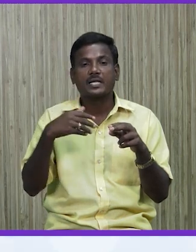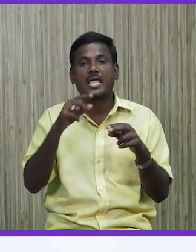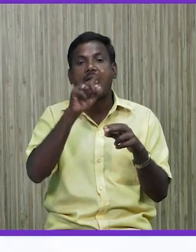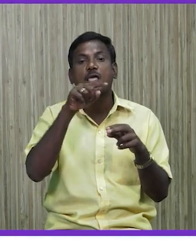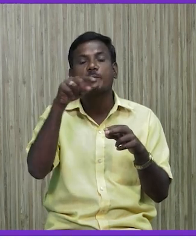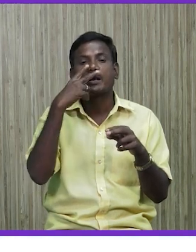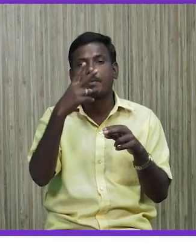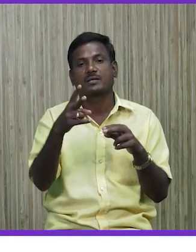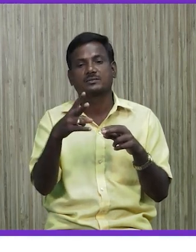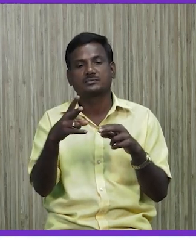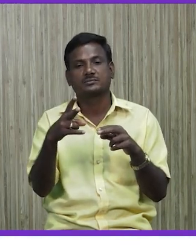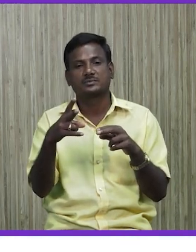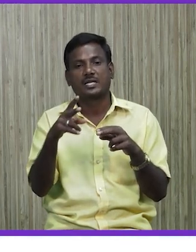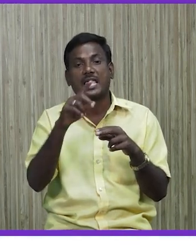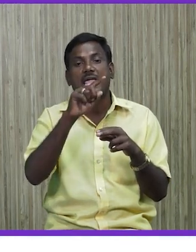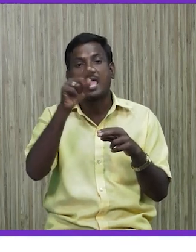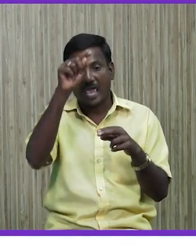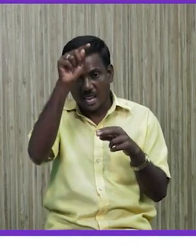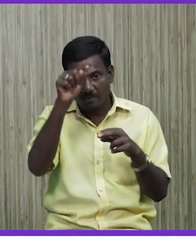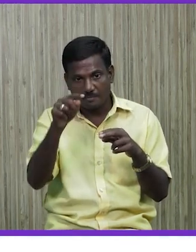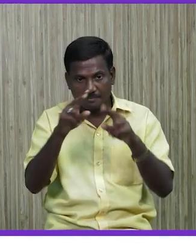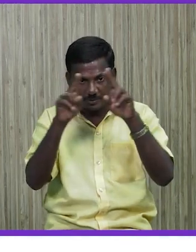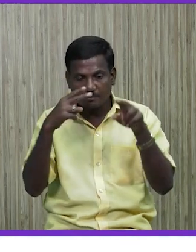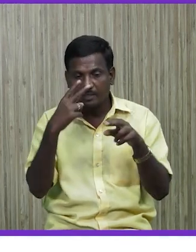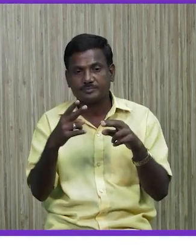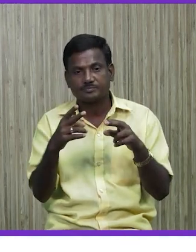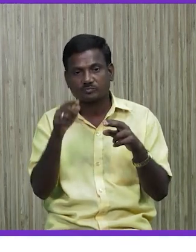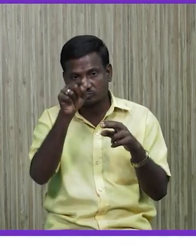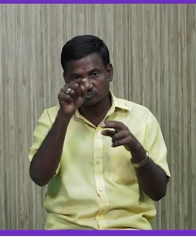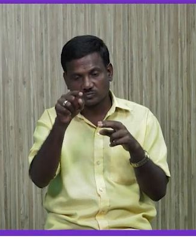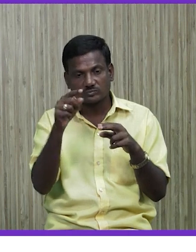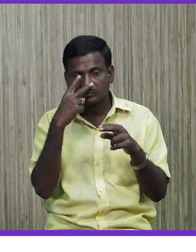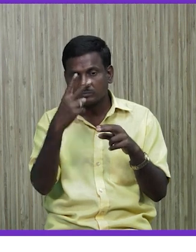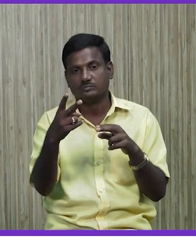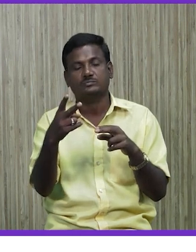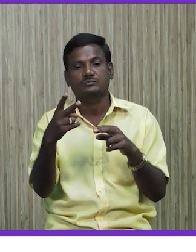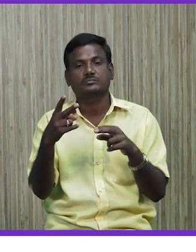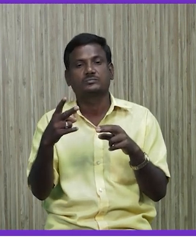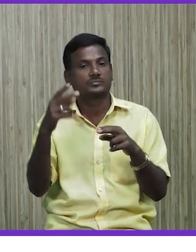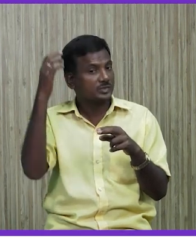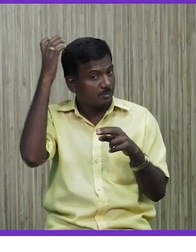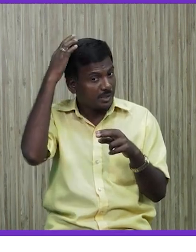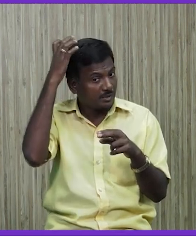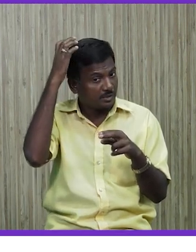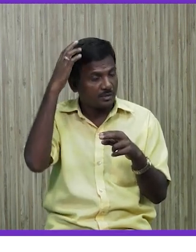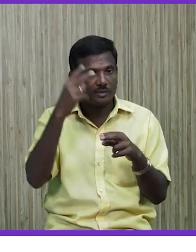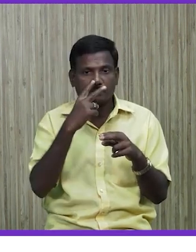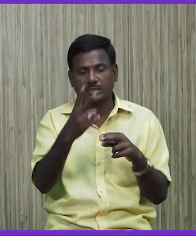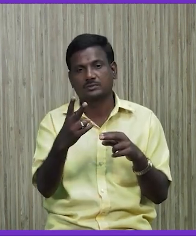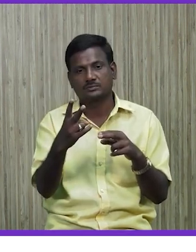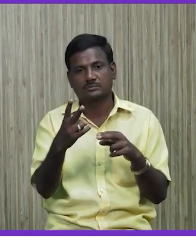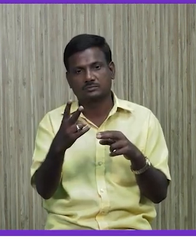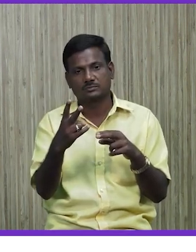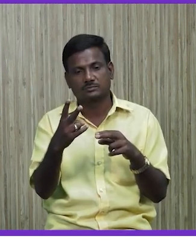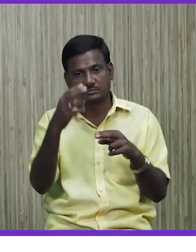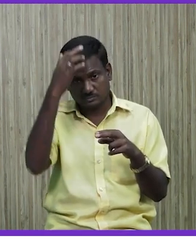எலும்மண்டல படம் இந்த மனிதởனையன் எலும்மண்டல படத்தில் cognitionłecுlation க கோதற்துவிடக்கொண்டி prends